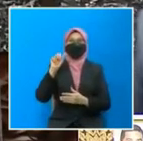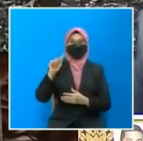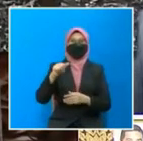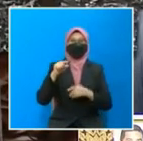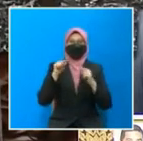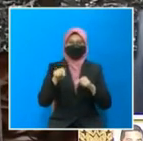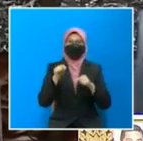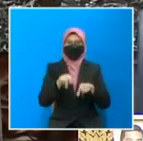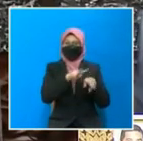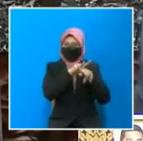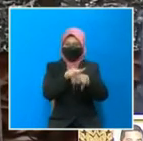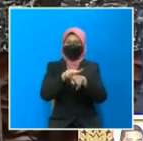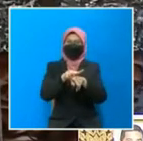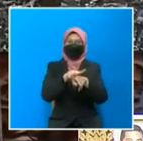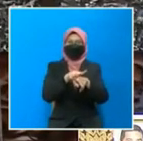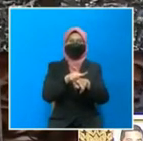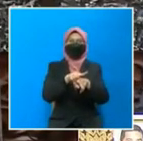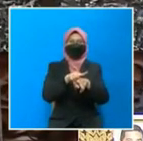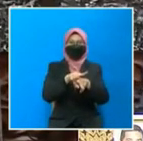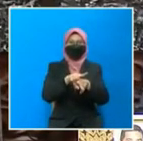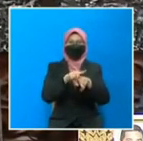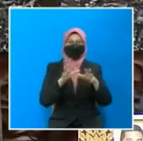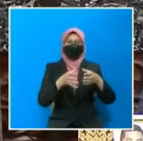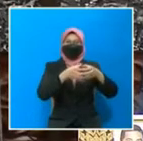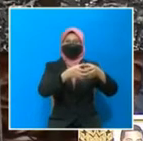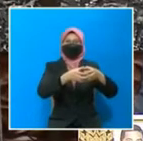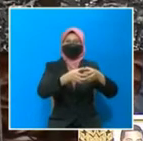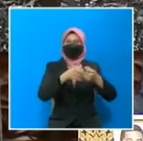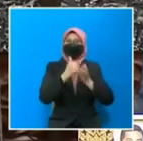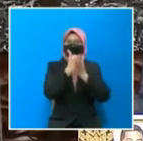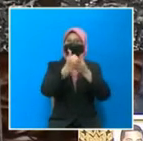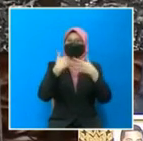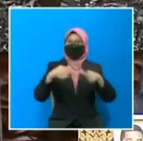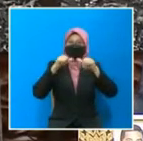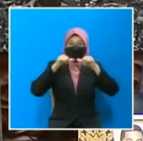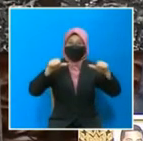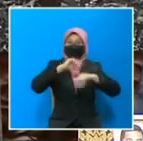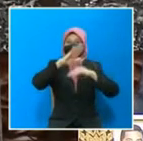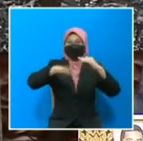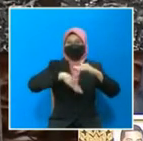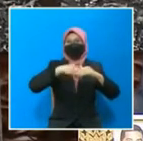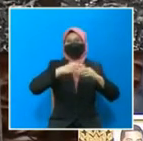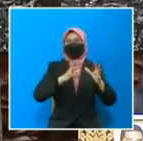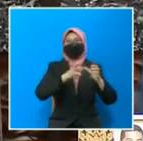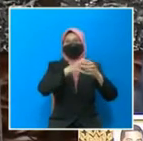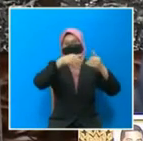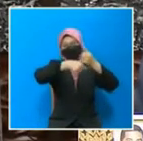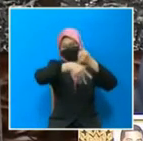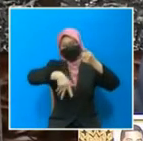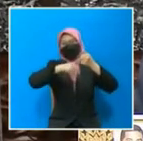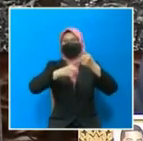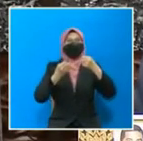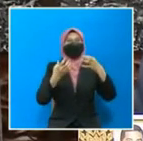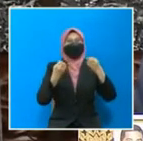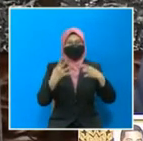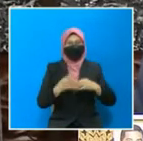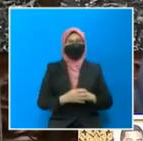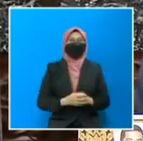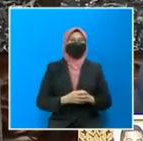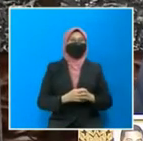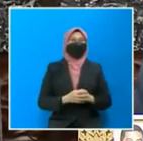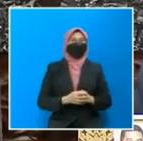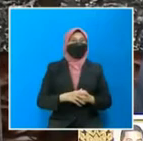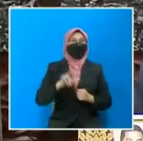dan pemantau rapi pelaksanaan inisiatif serta bantuan yang diumumkan di bawah pakej-pakej rangsangan dan belanjawan negara.